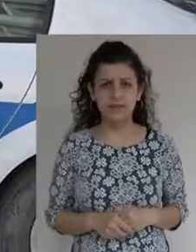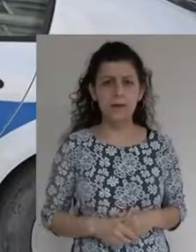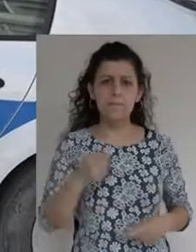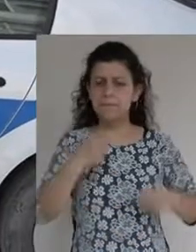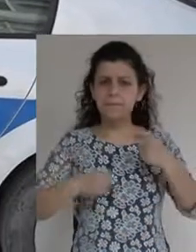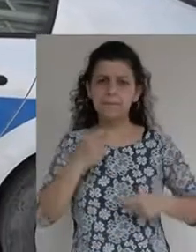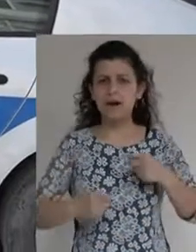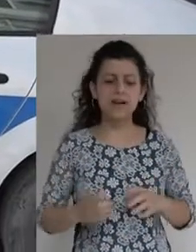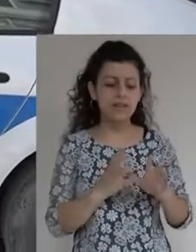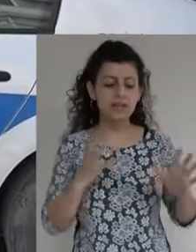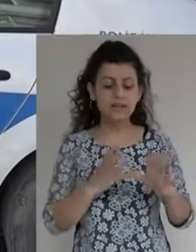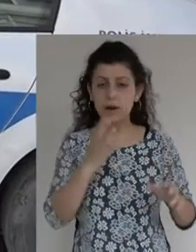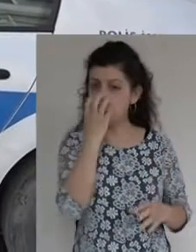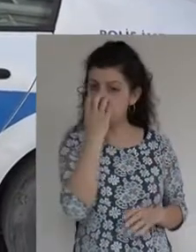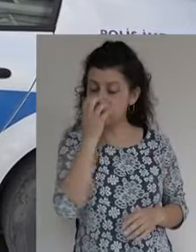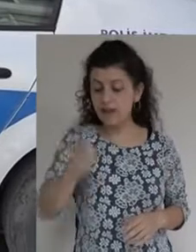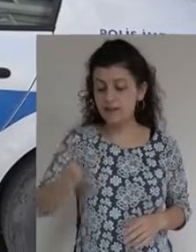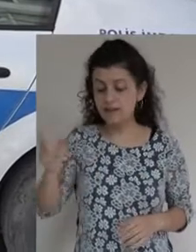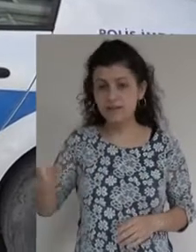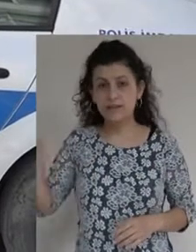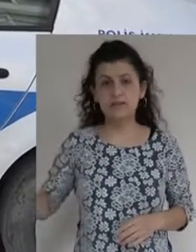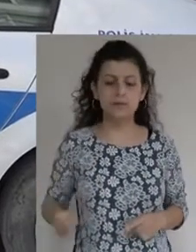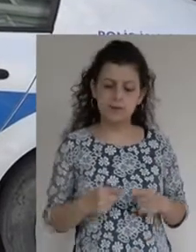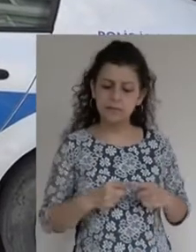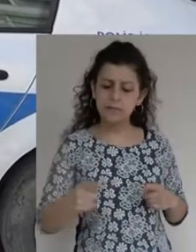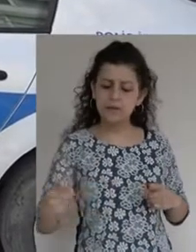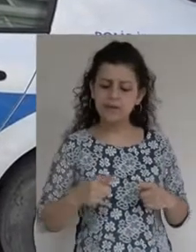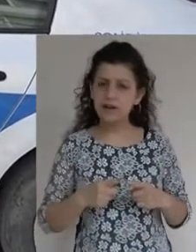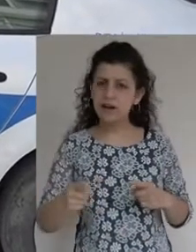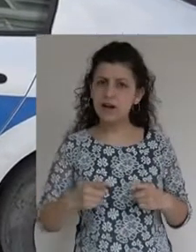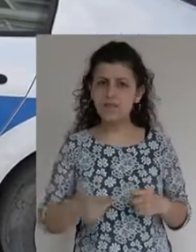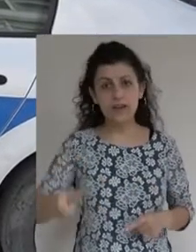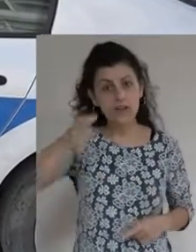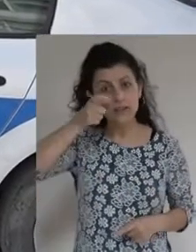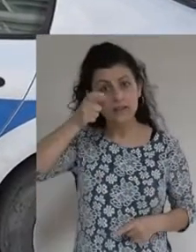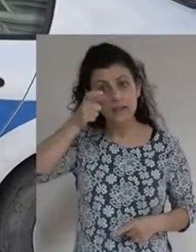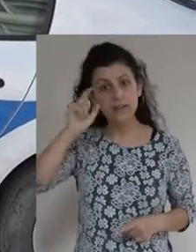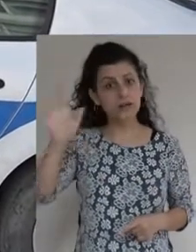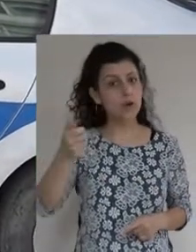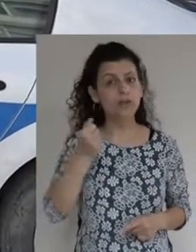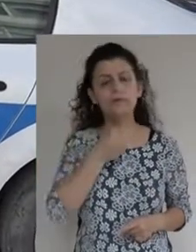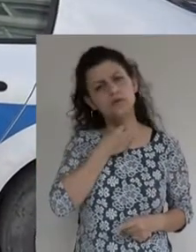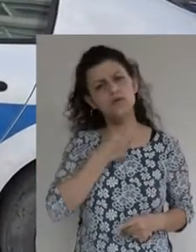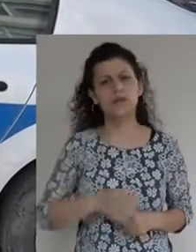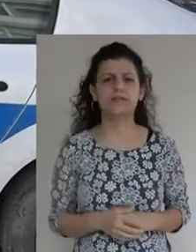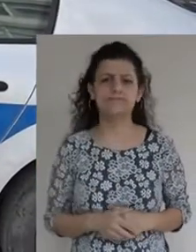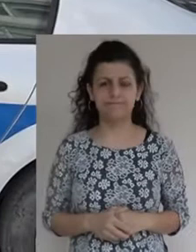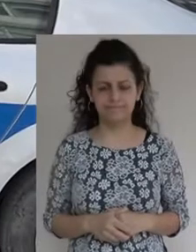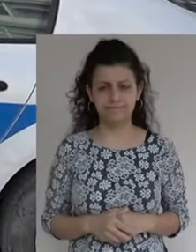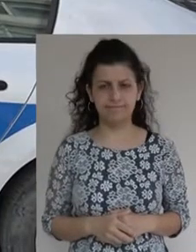Ben de işlem yapmak için sana bekleyin vatandaşlarımız. Sosyal mesafe kurallarına